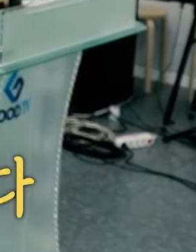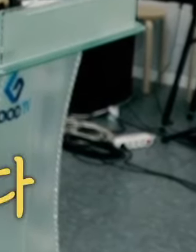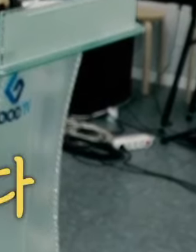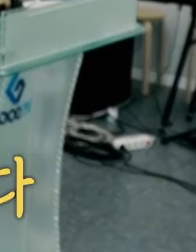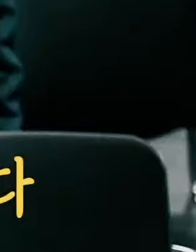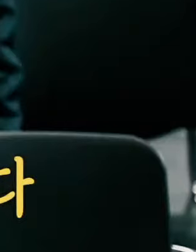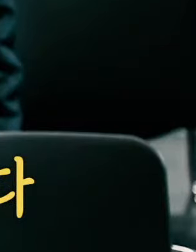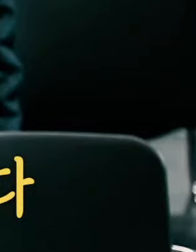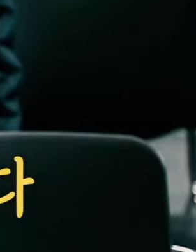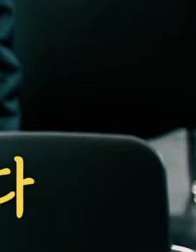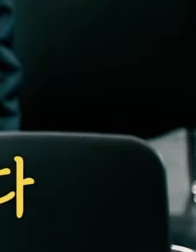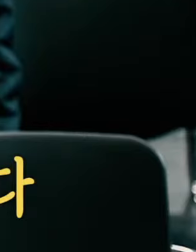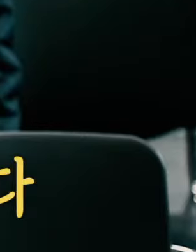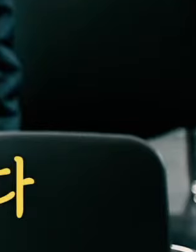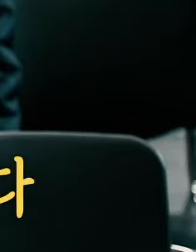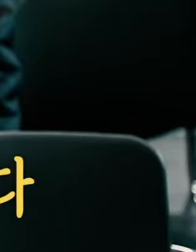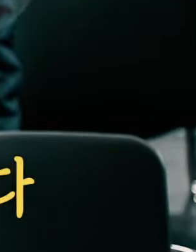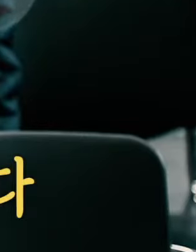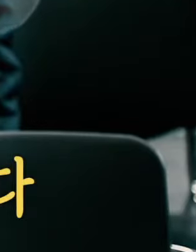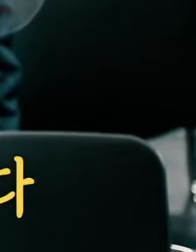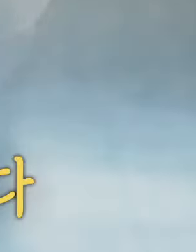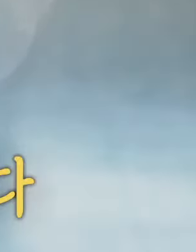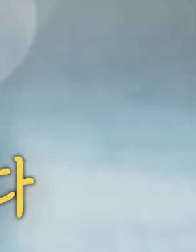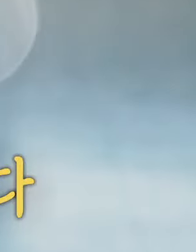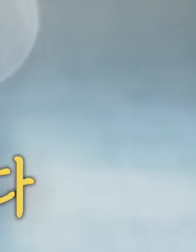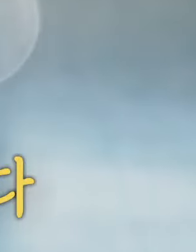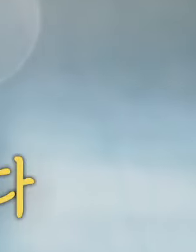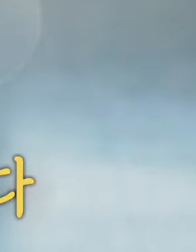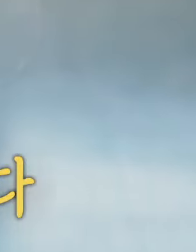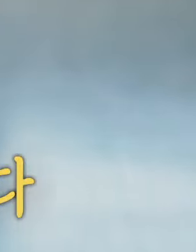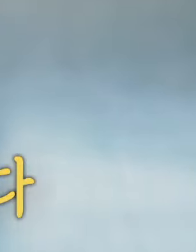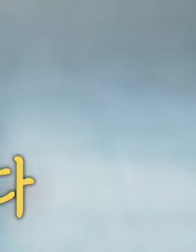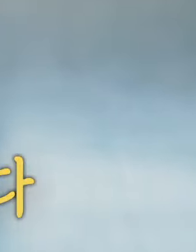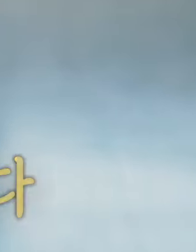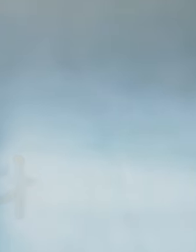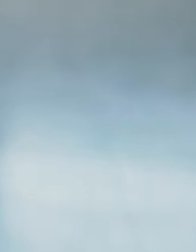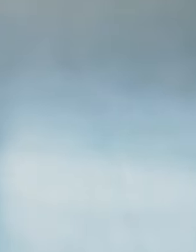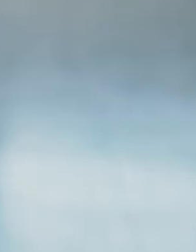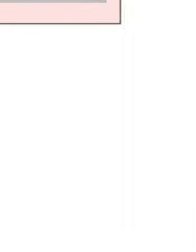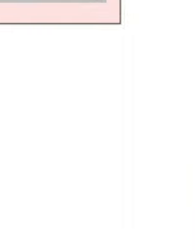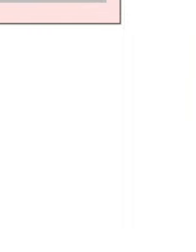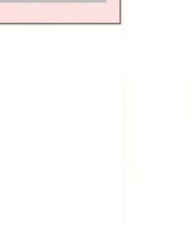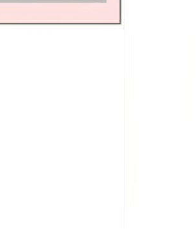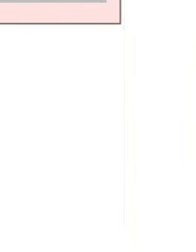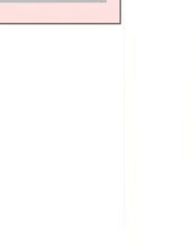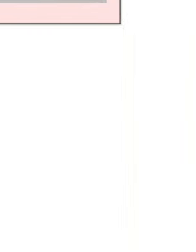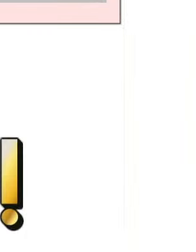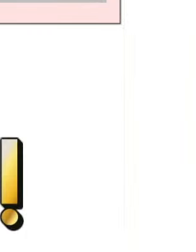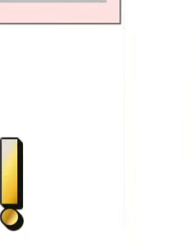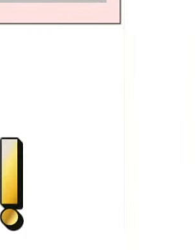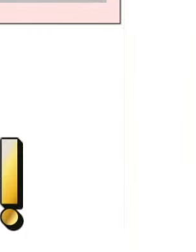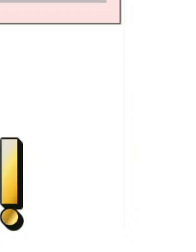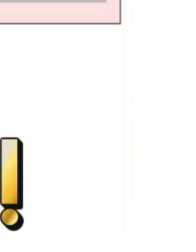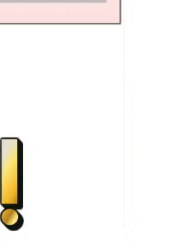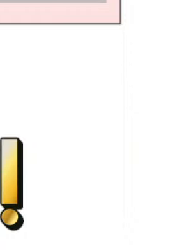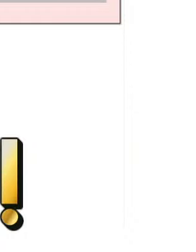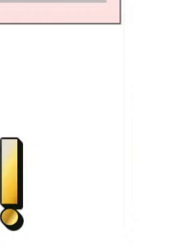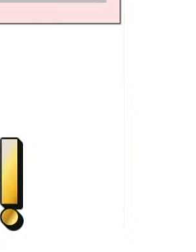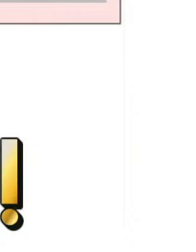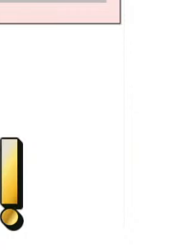달리다굼에서는 위로와 기도가 필요한 분들을 위해 함께 기도해드립니다. 달리다굼은 유튜브로도 시청할